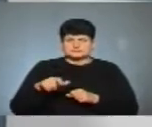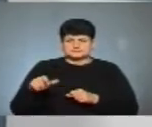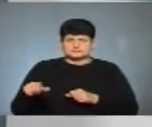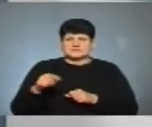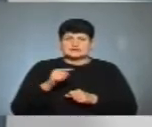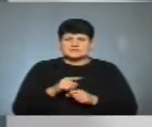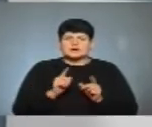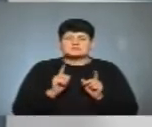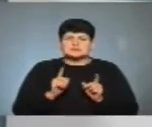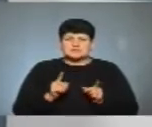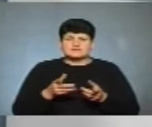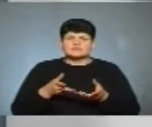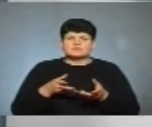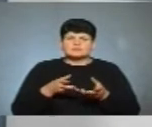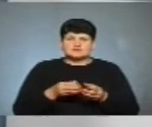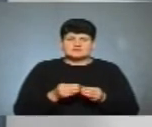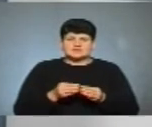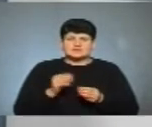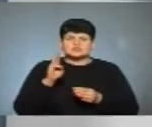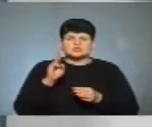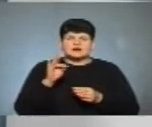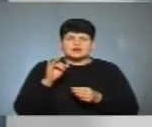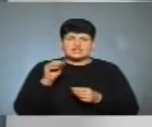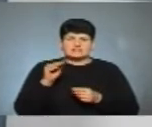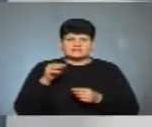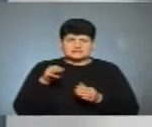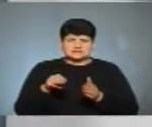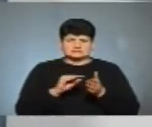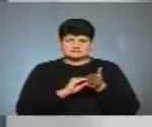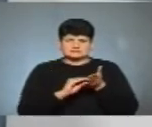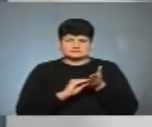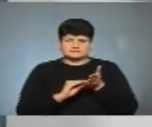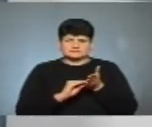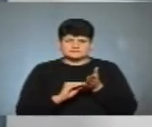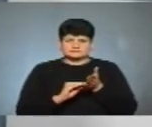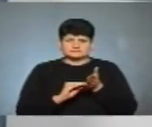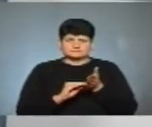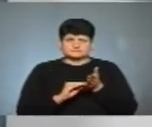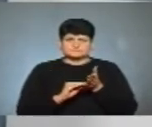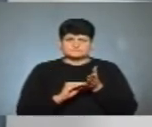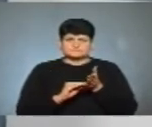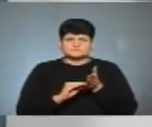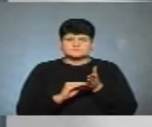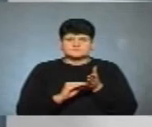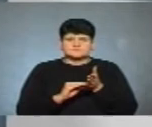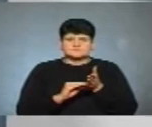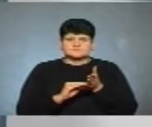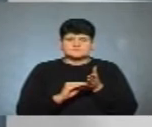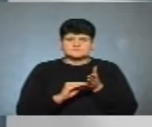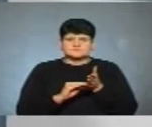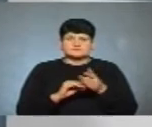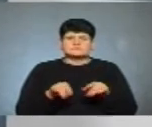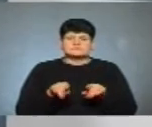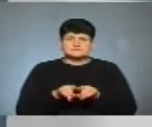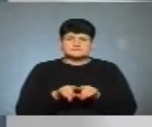Там навіть впливає шрифт, наприклад, яким написано в бюлетені. Також